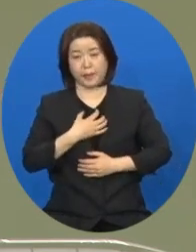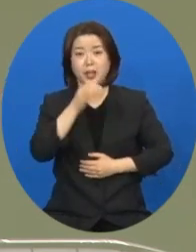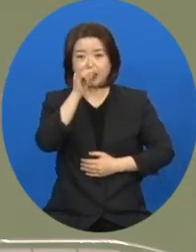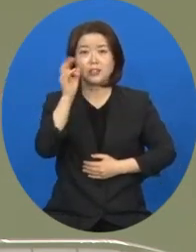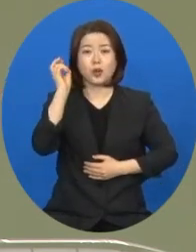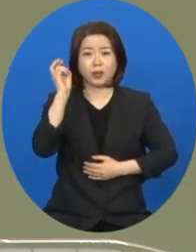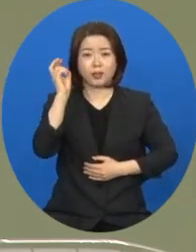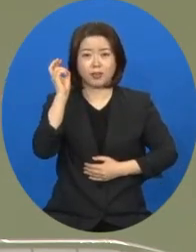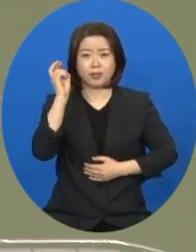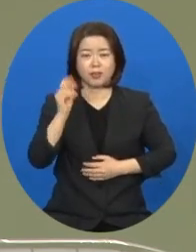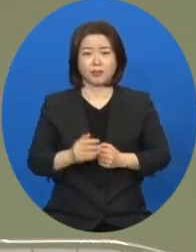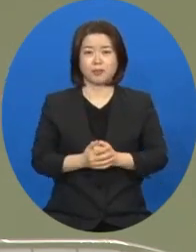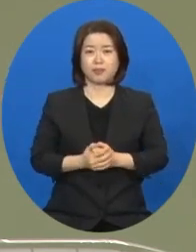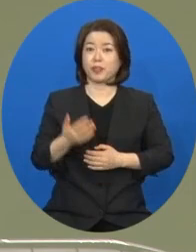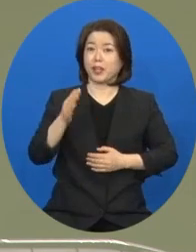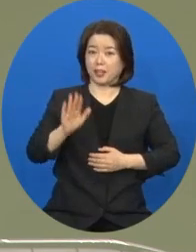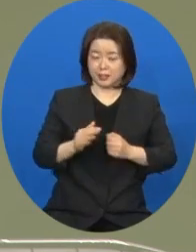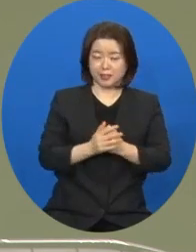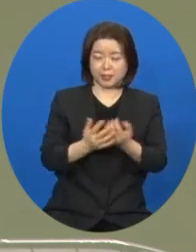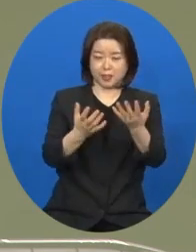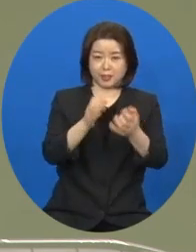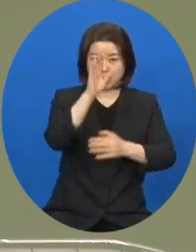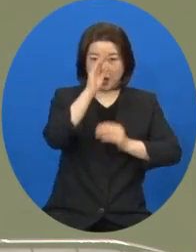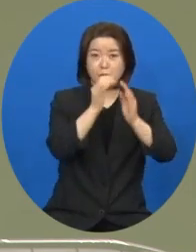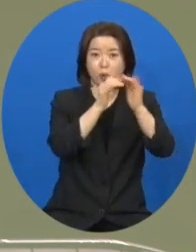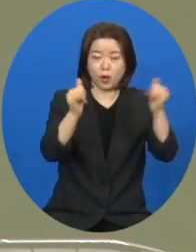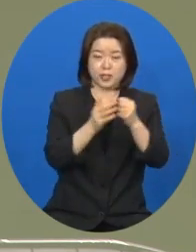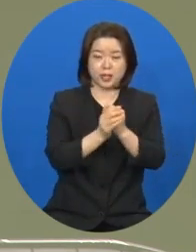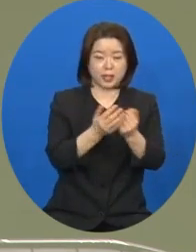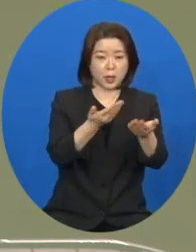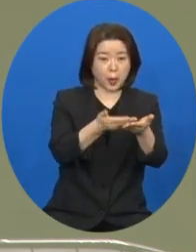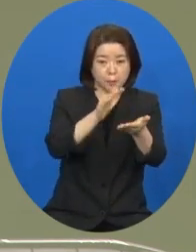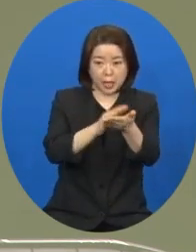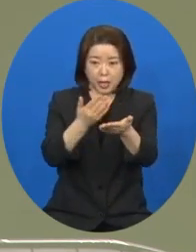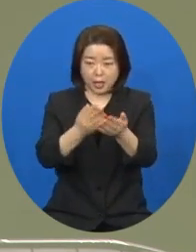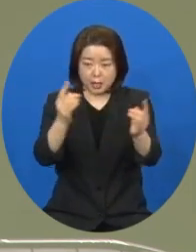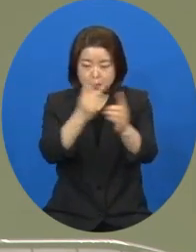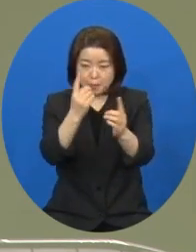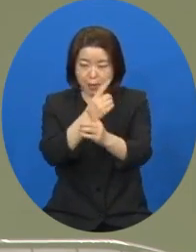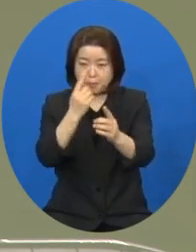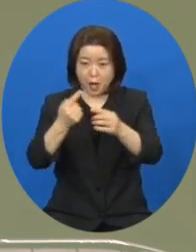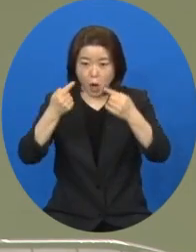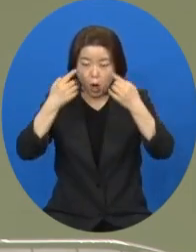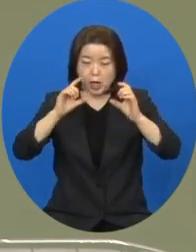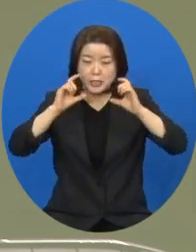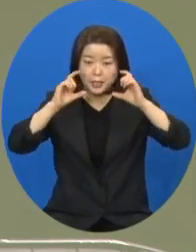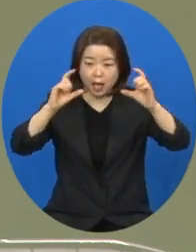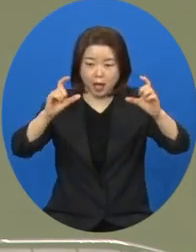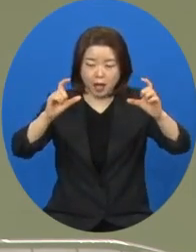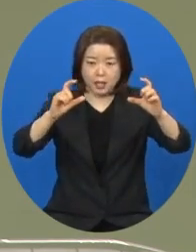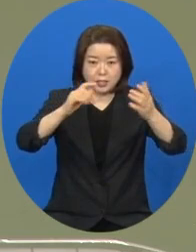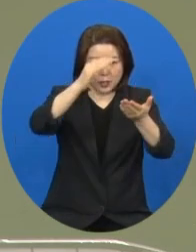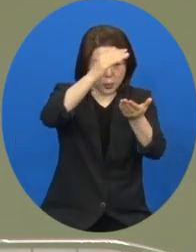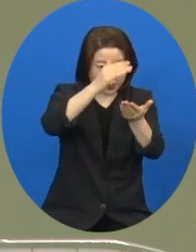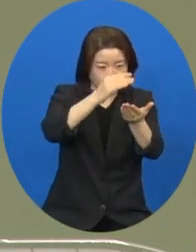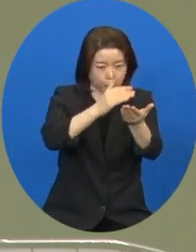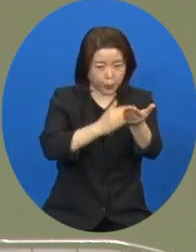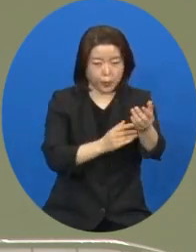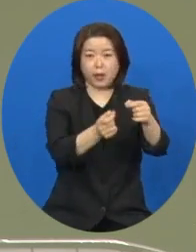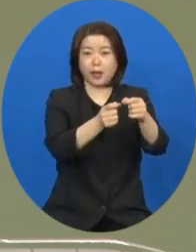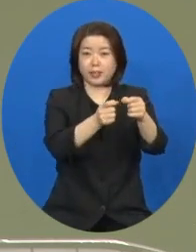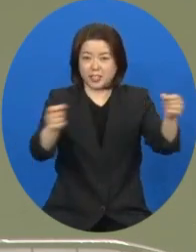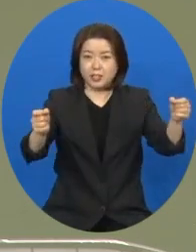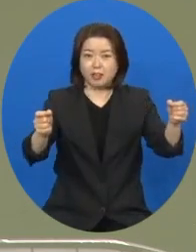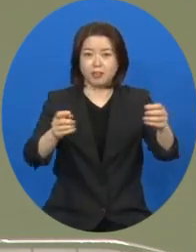않았겠어요? 그런데 그 나병 환자가 고침 받는 규례가 굉장히 까다롭고 깁니다. 그 규례를